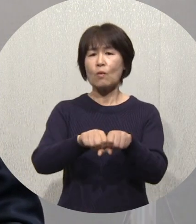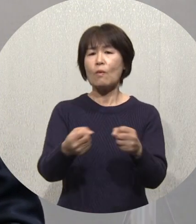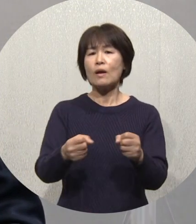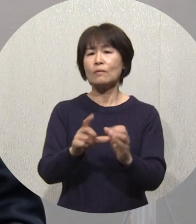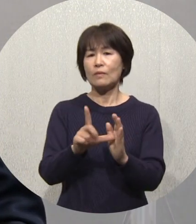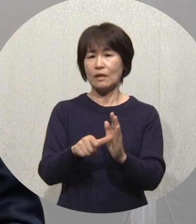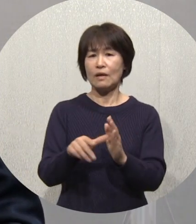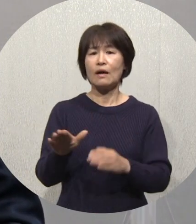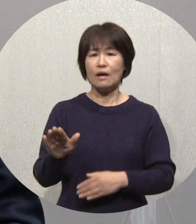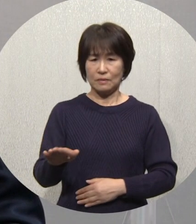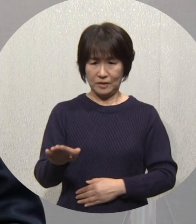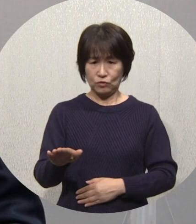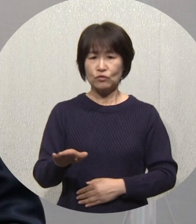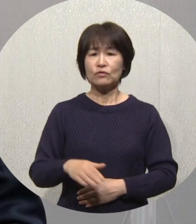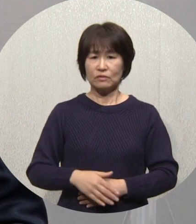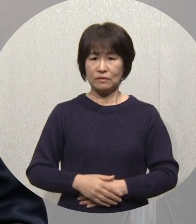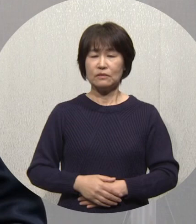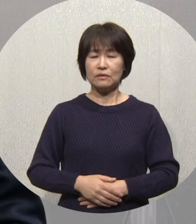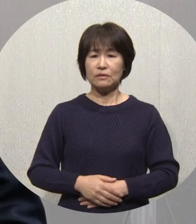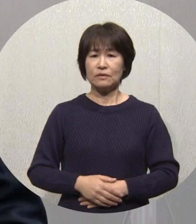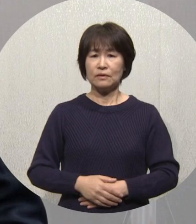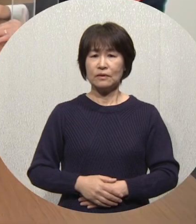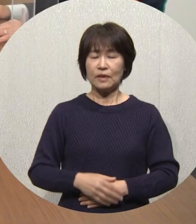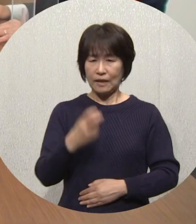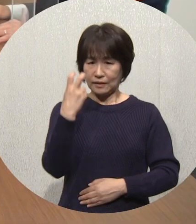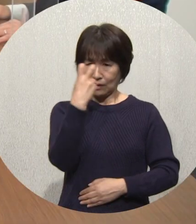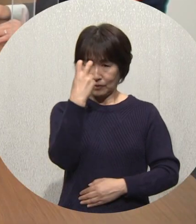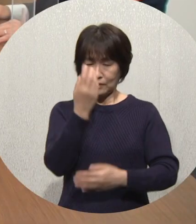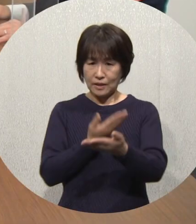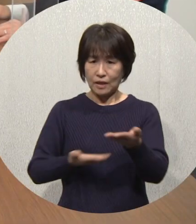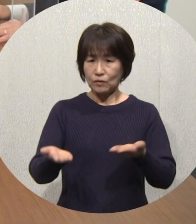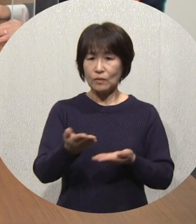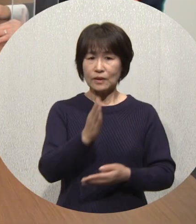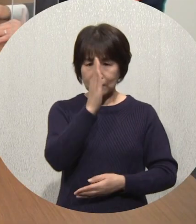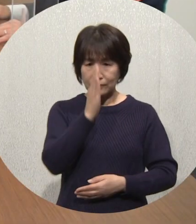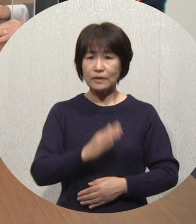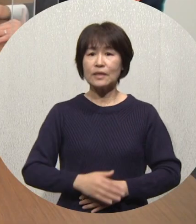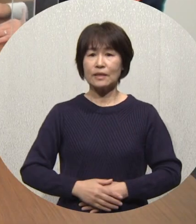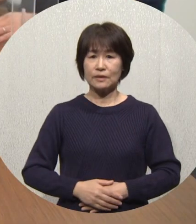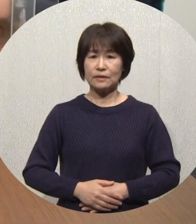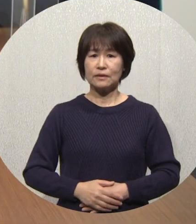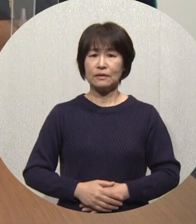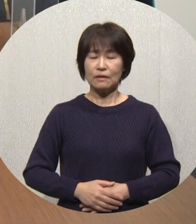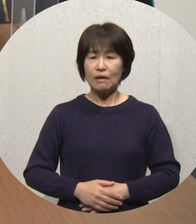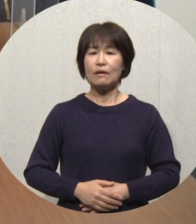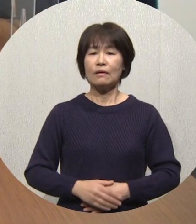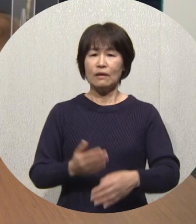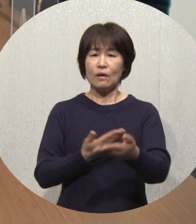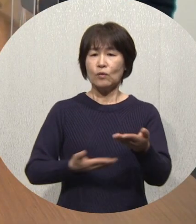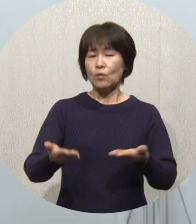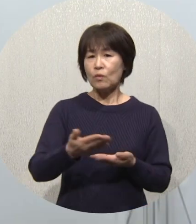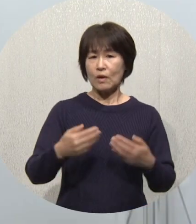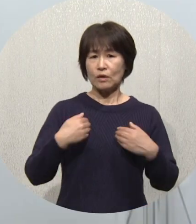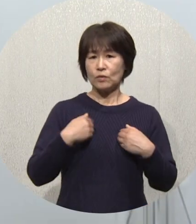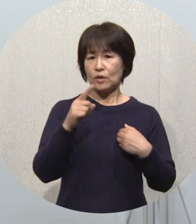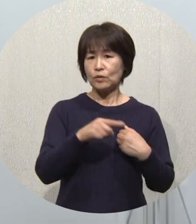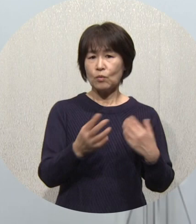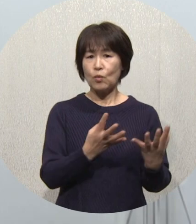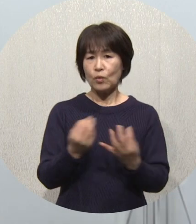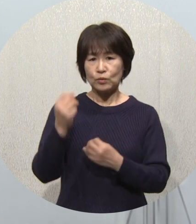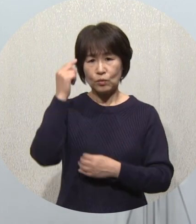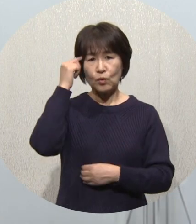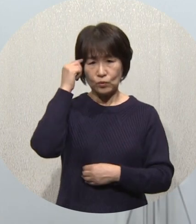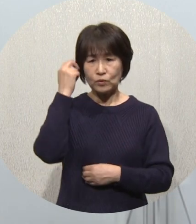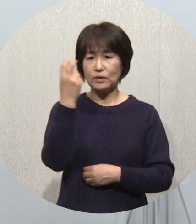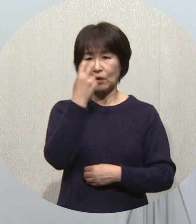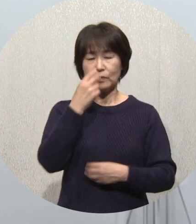化によって火災を感知しなくなることがあります。ぜひ交換するようにしてください。 交換時期を迎えている方も多いでし